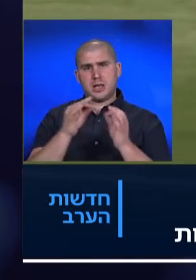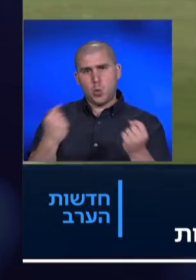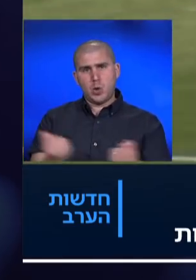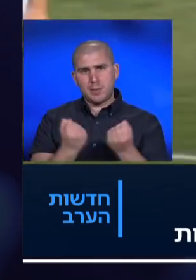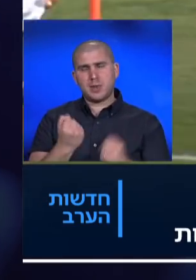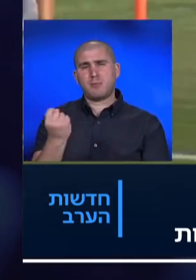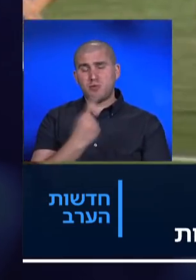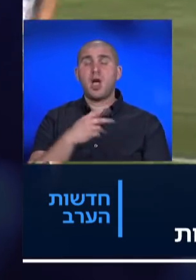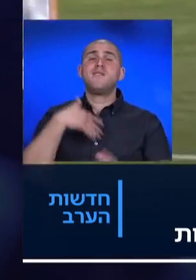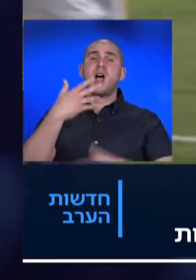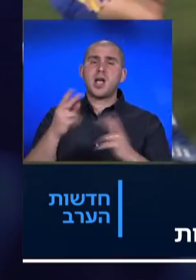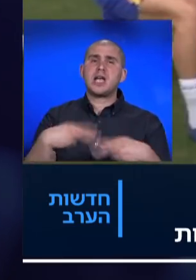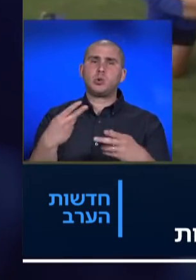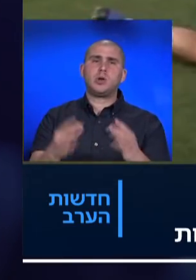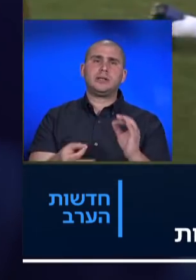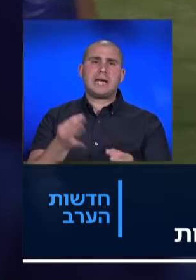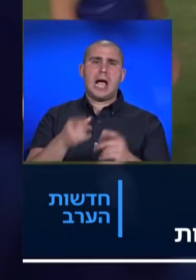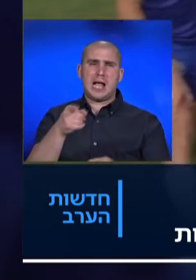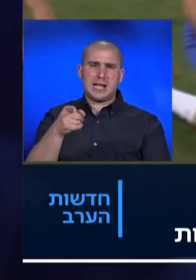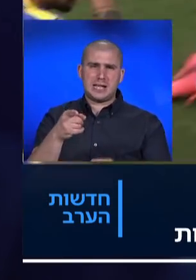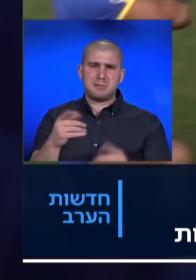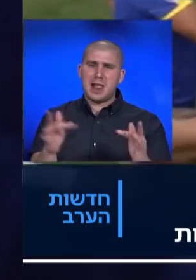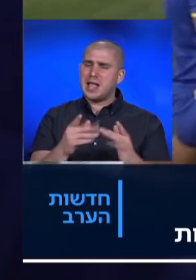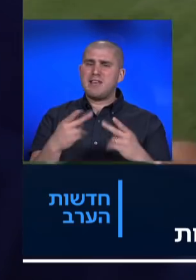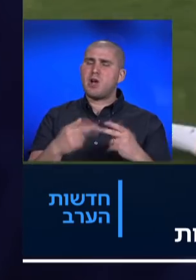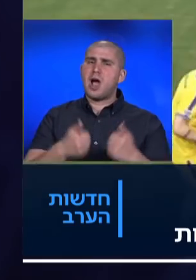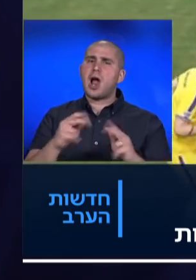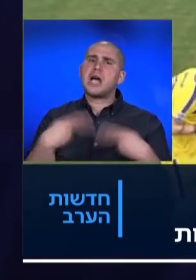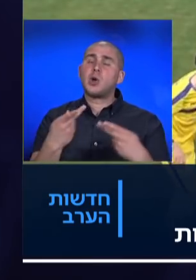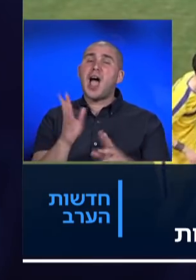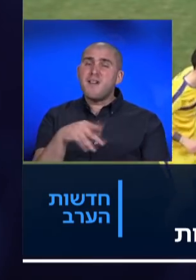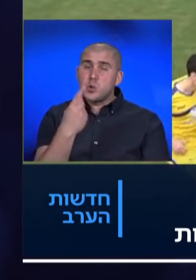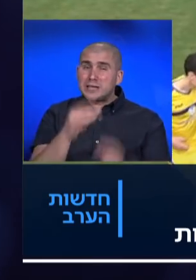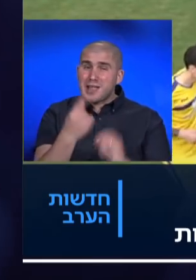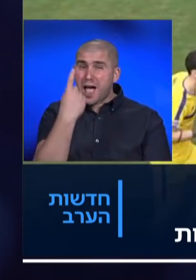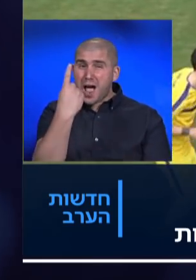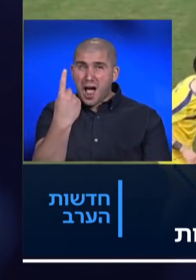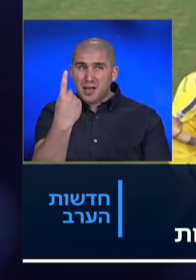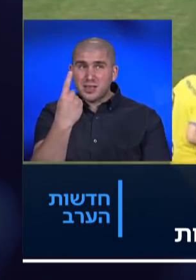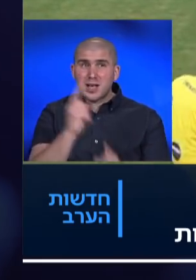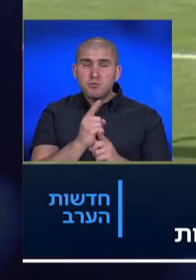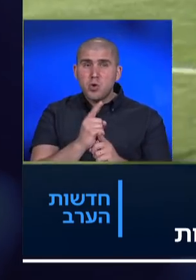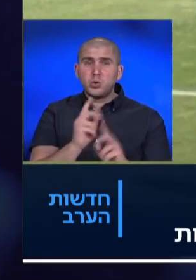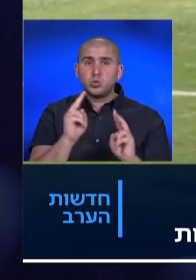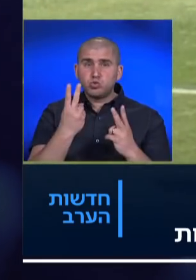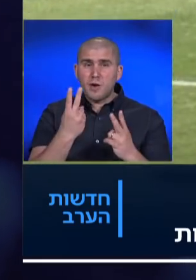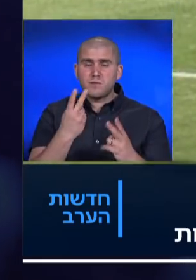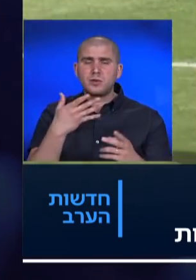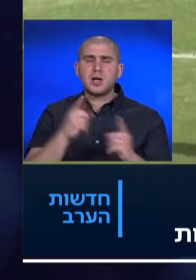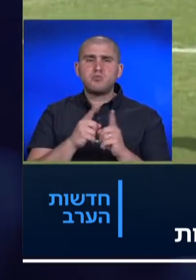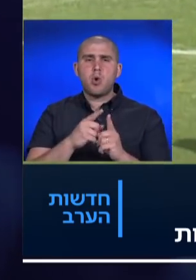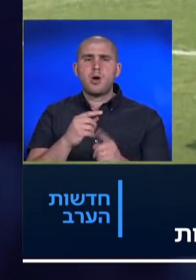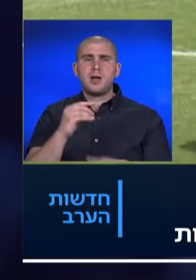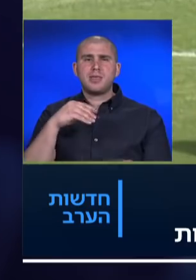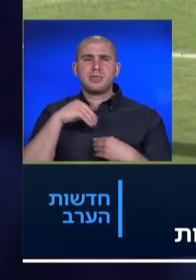זה יחזרו לשחק בליגה, והם לא יוכלו לחזור לשחק אם אפילו שחקן אחד נתפס מאובחן כנשא קורונה, ואת זה